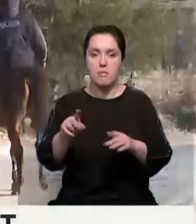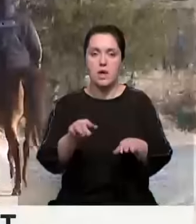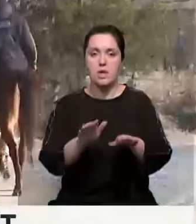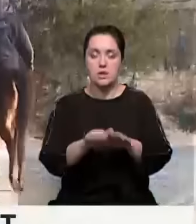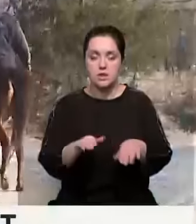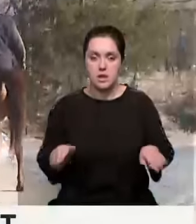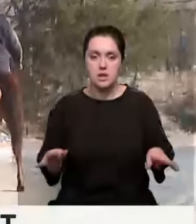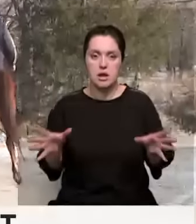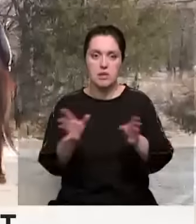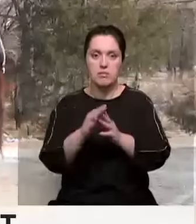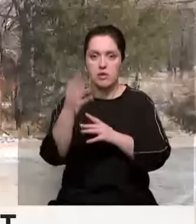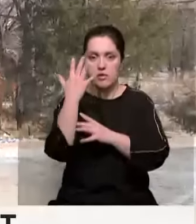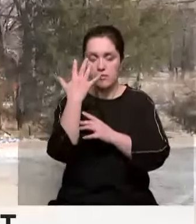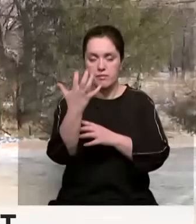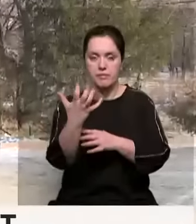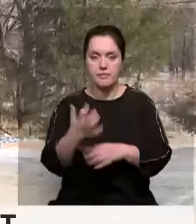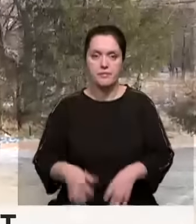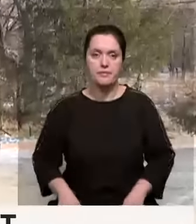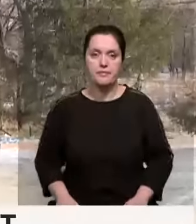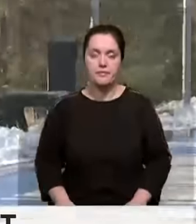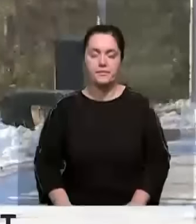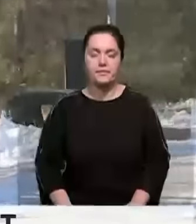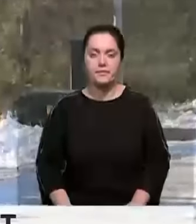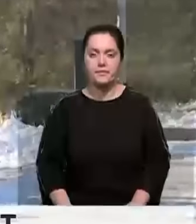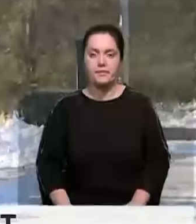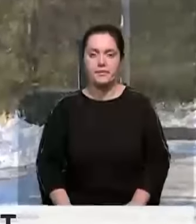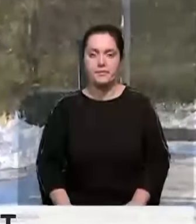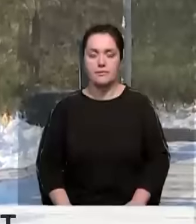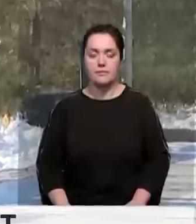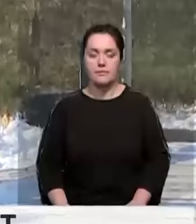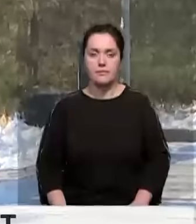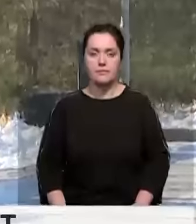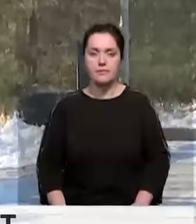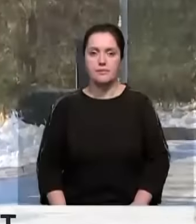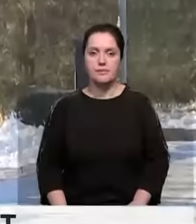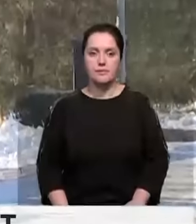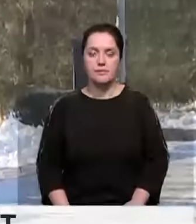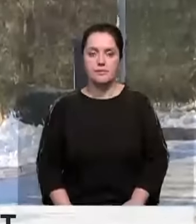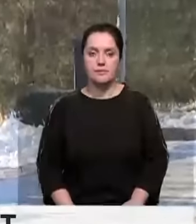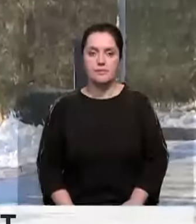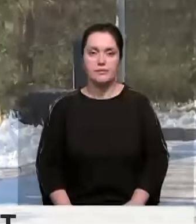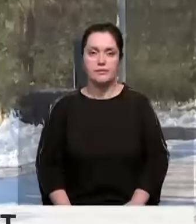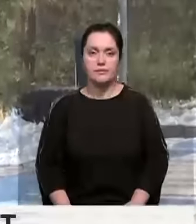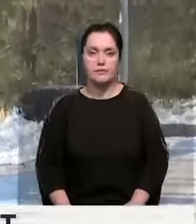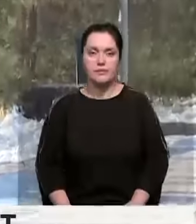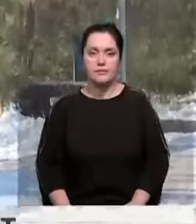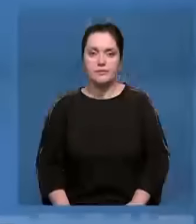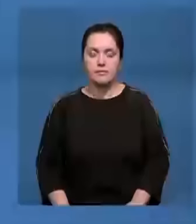сделать совместную фотографию. Ботагоз Дандыбаева, Медет Умерханов, 24KZ, область Абай.